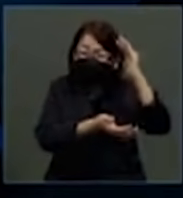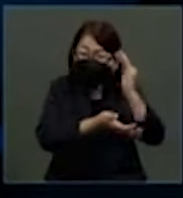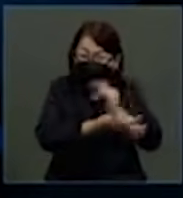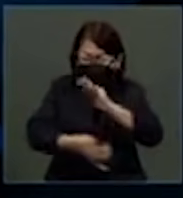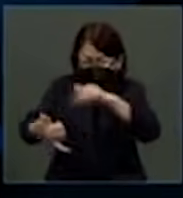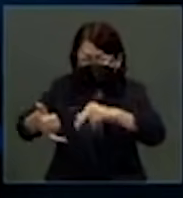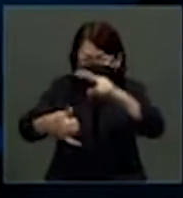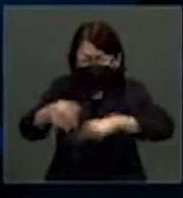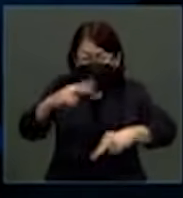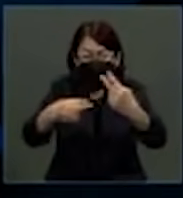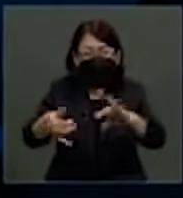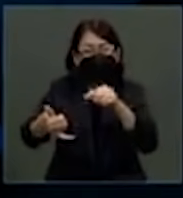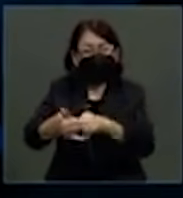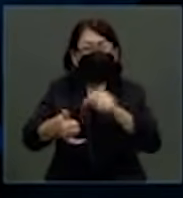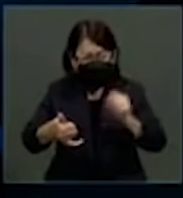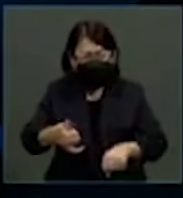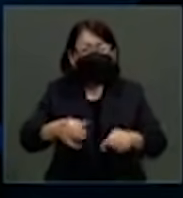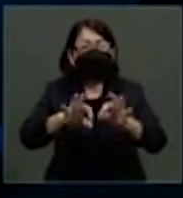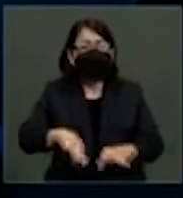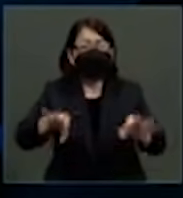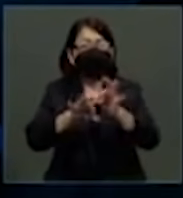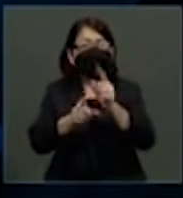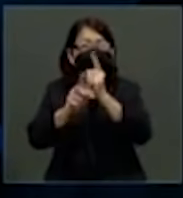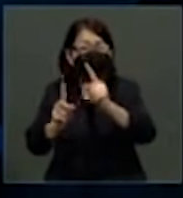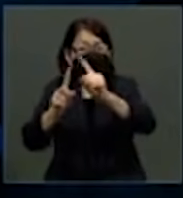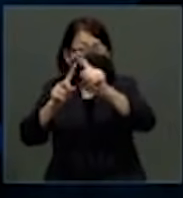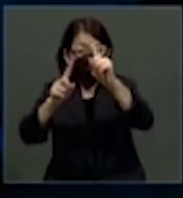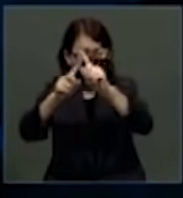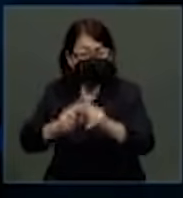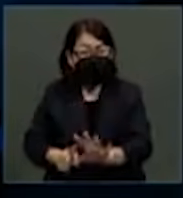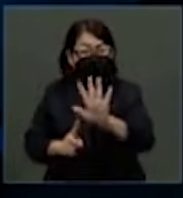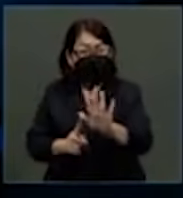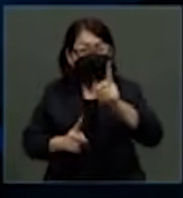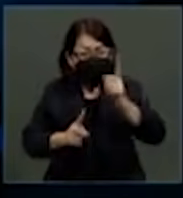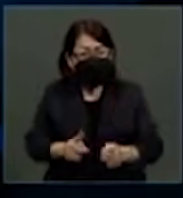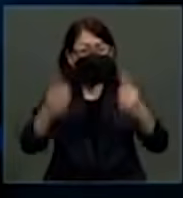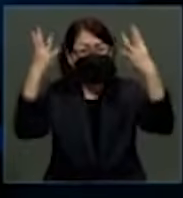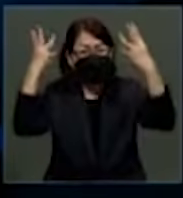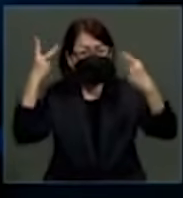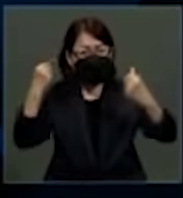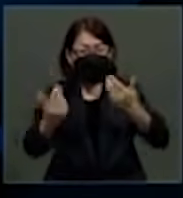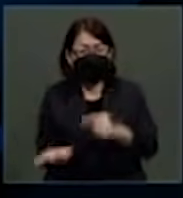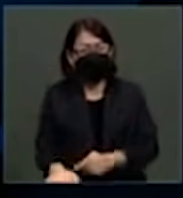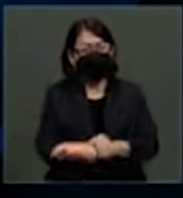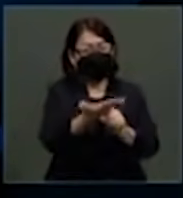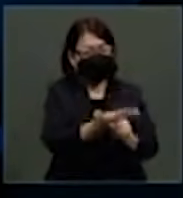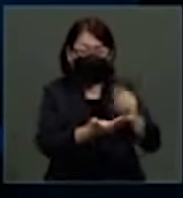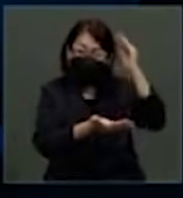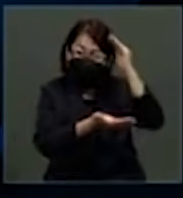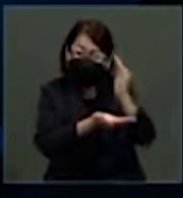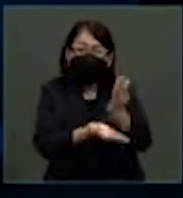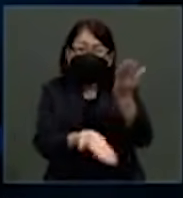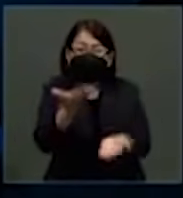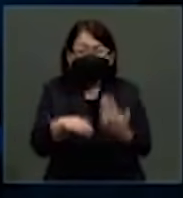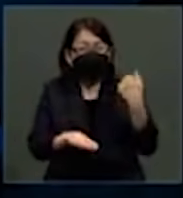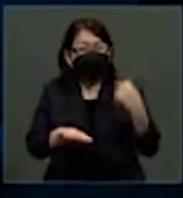เป็นอื่นๆที่ได้รับอนุญาตเป็นการเฉพาะรายจากเจ้าหน้าที่จากพนักงานเจ้าหน้าที่ให้บุคคลที่มี